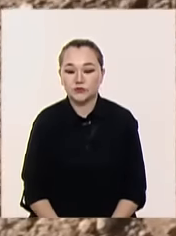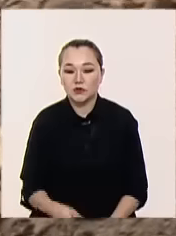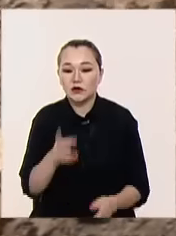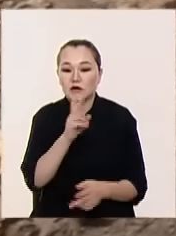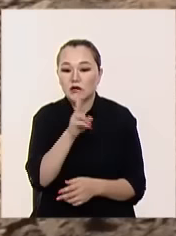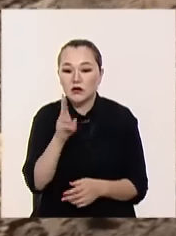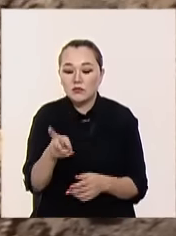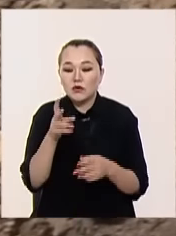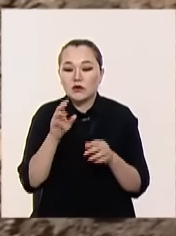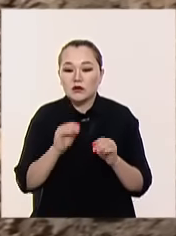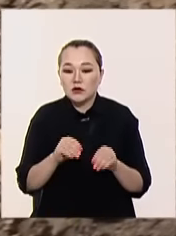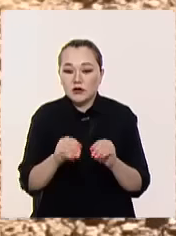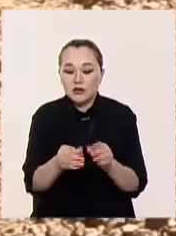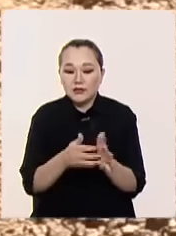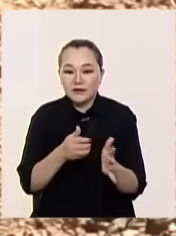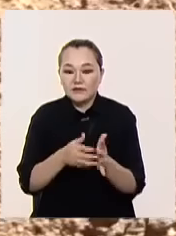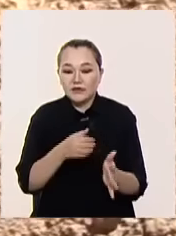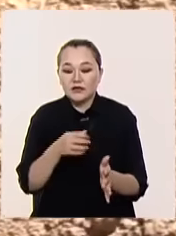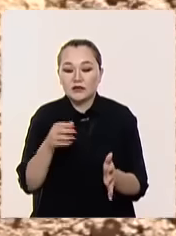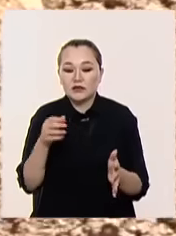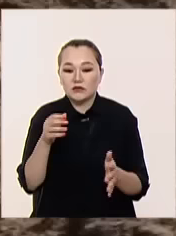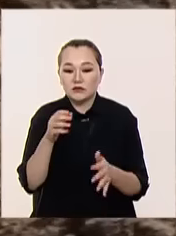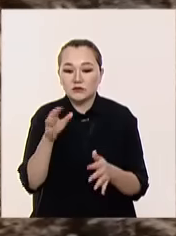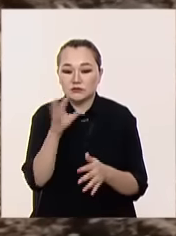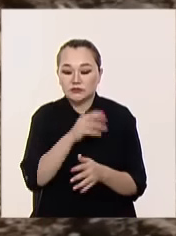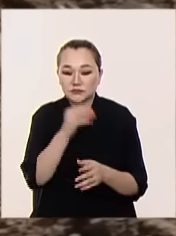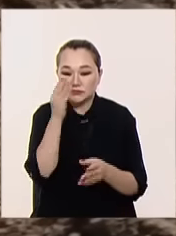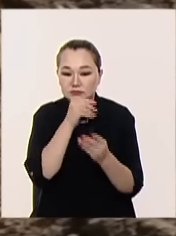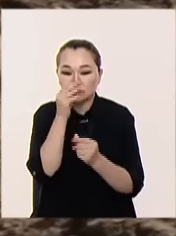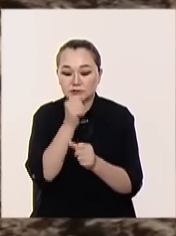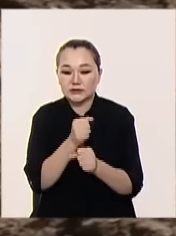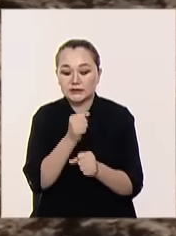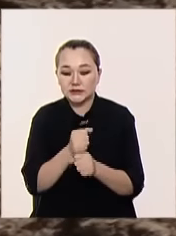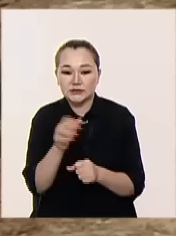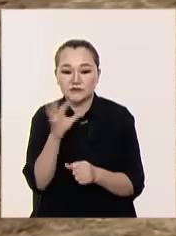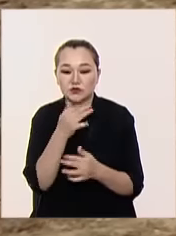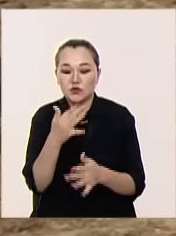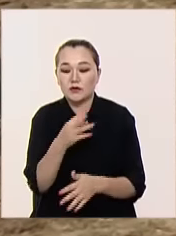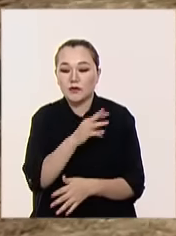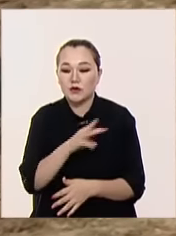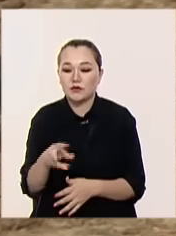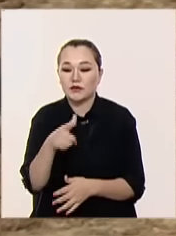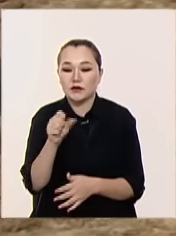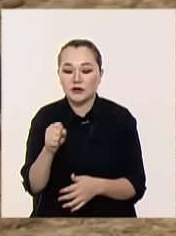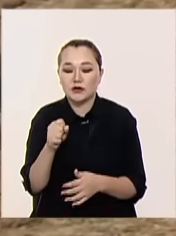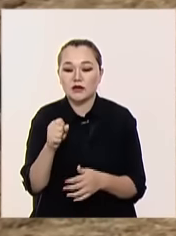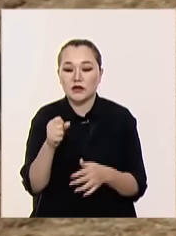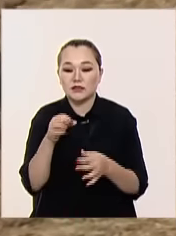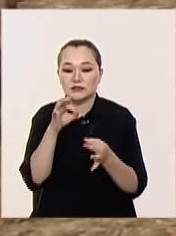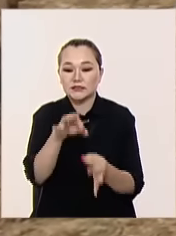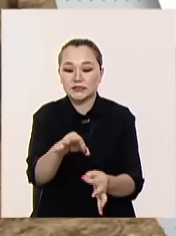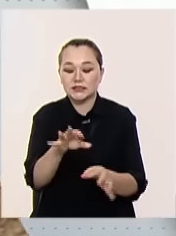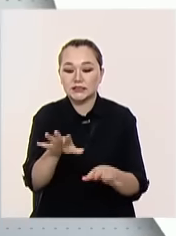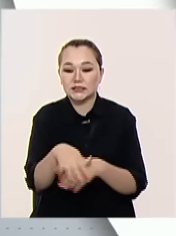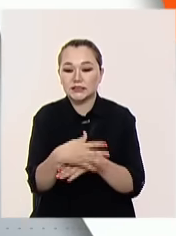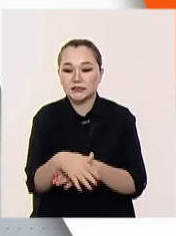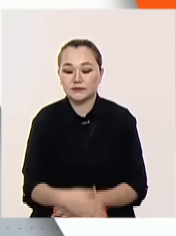Кімдер жайылым жердің жетіспеушілігін қолдан жасақ белген? Қазірдің өзінде қанша миллион гектар жеріміз бос тұр.